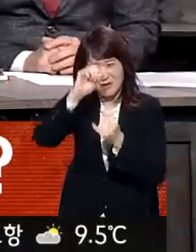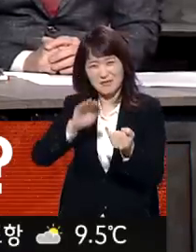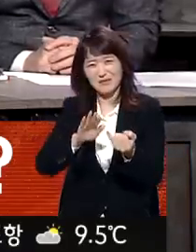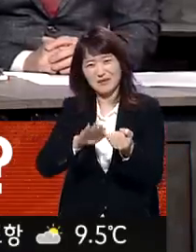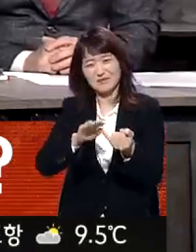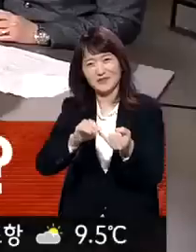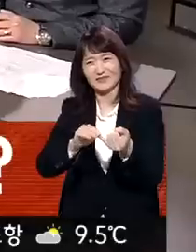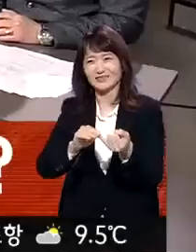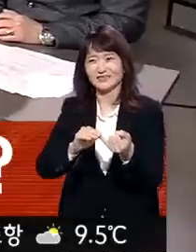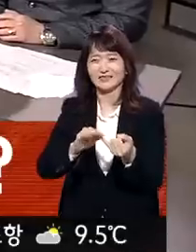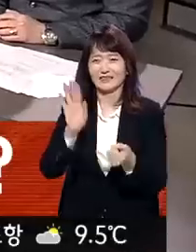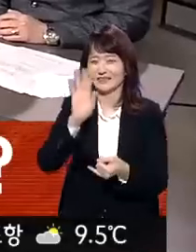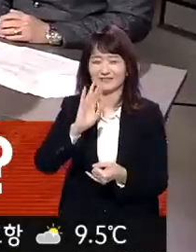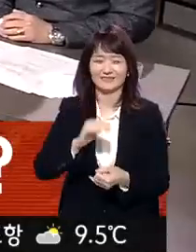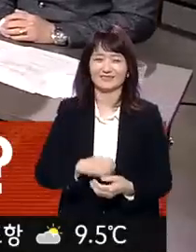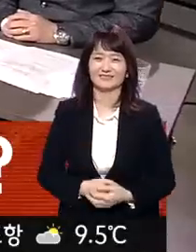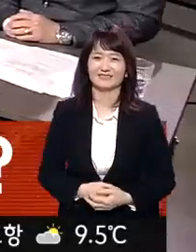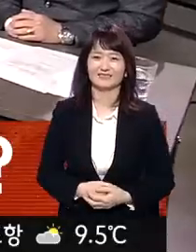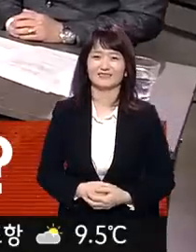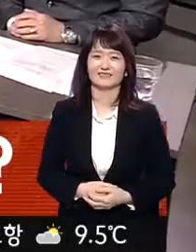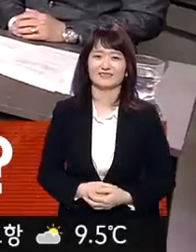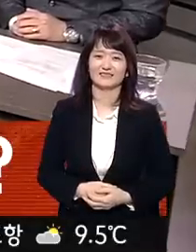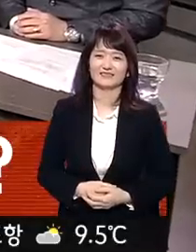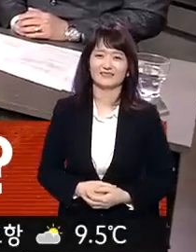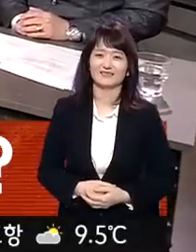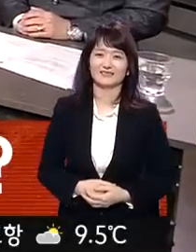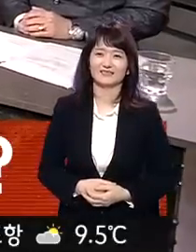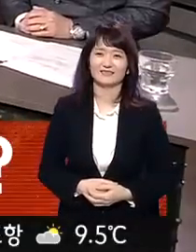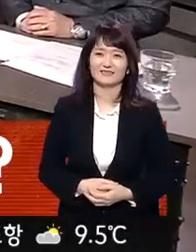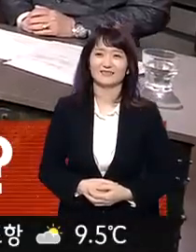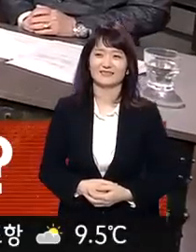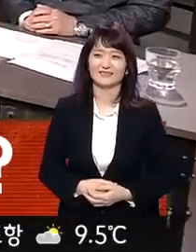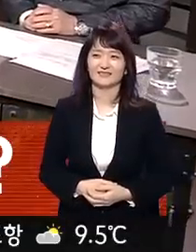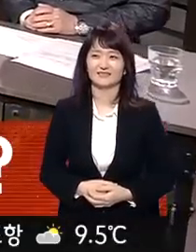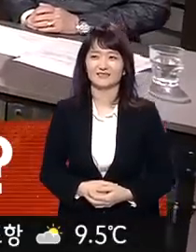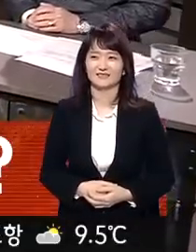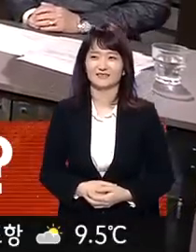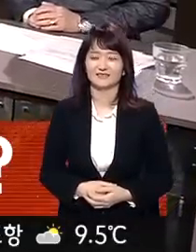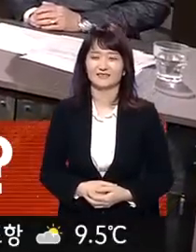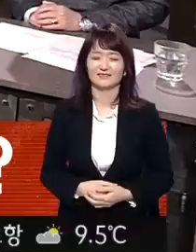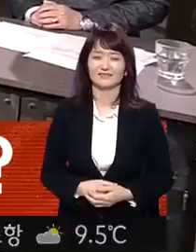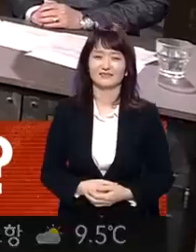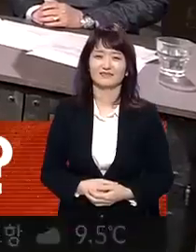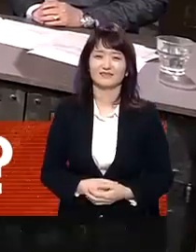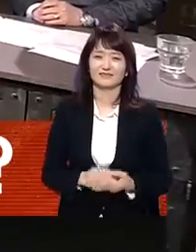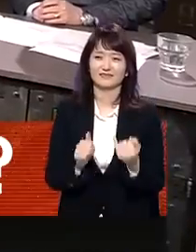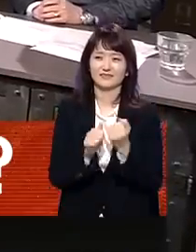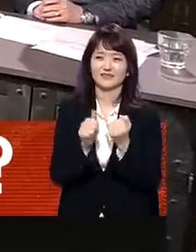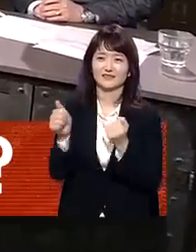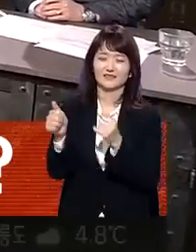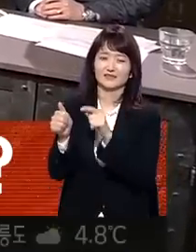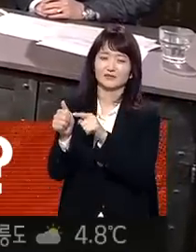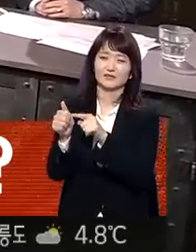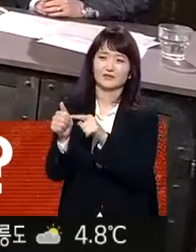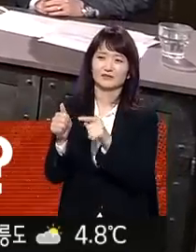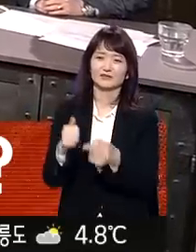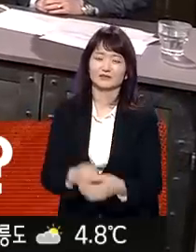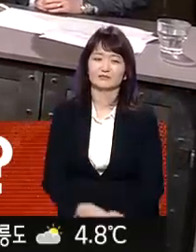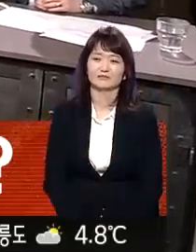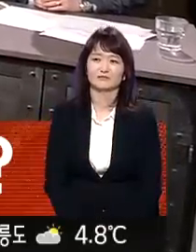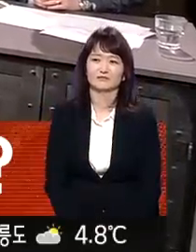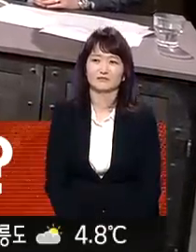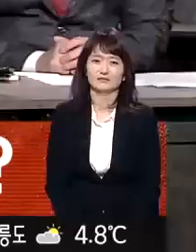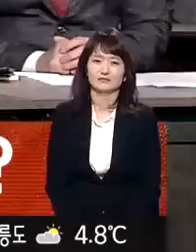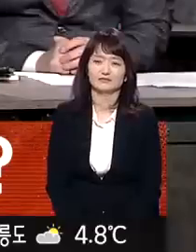마사지를 그건 별로. 그건 뭐 이상한 얘기 같은데 그건 약간. 아니면 뭐 남편한테 그러니까 이건 그냥